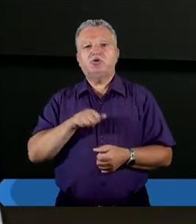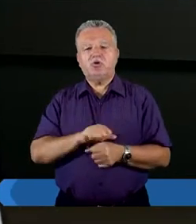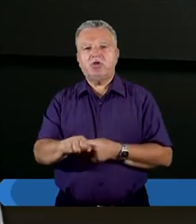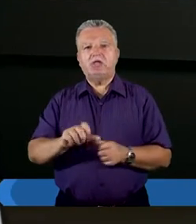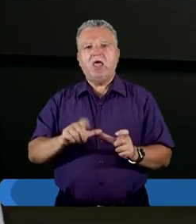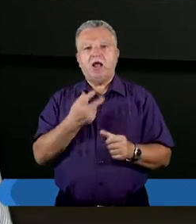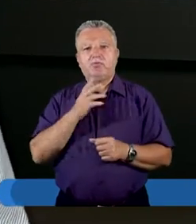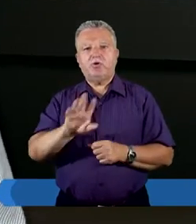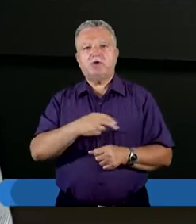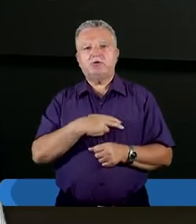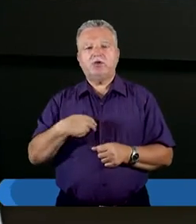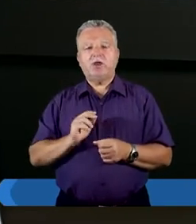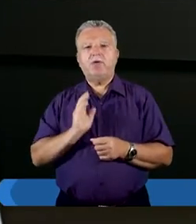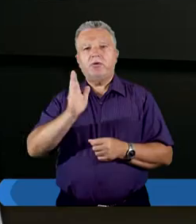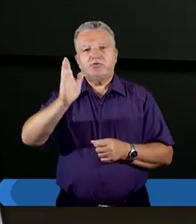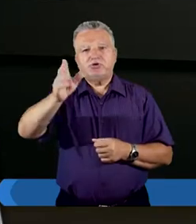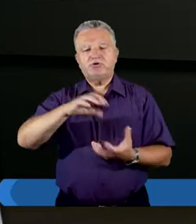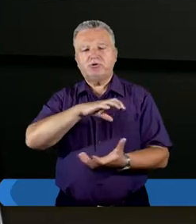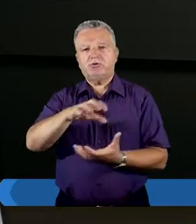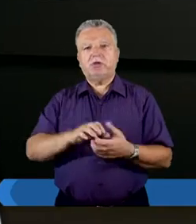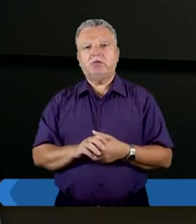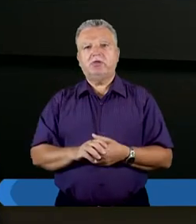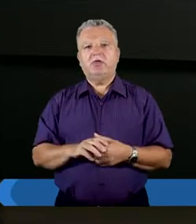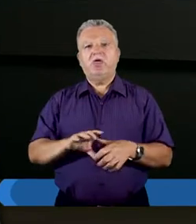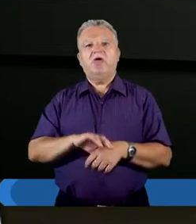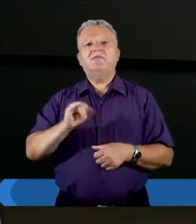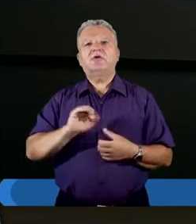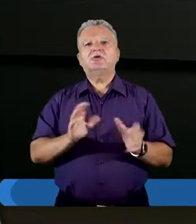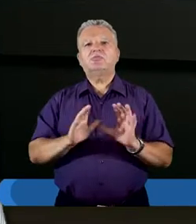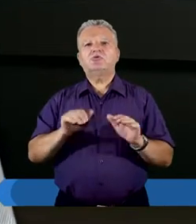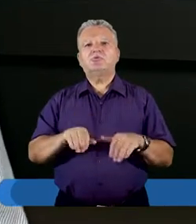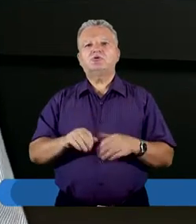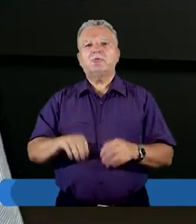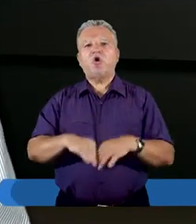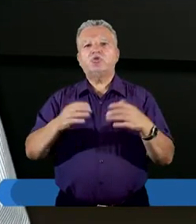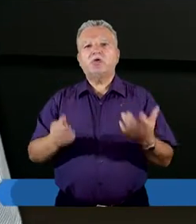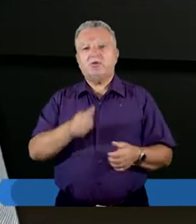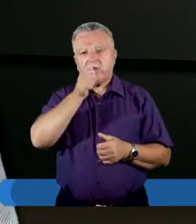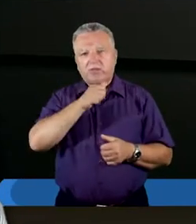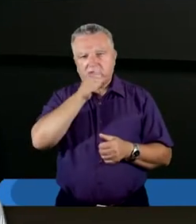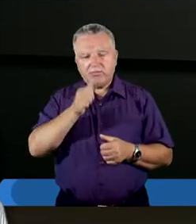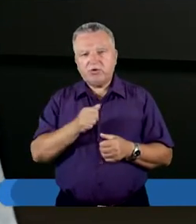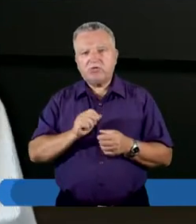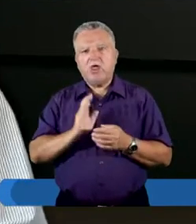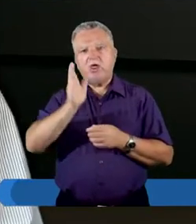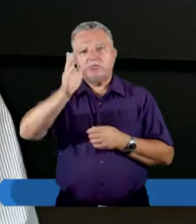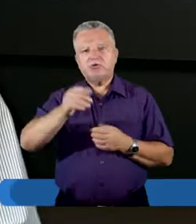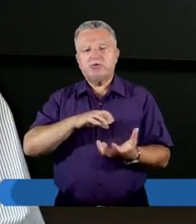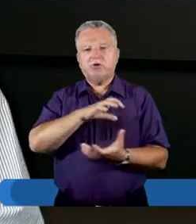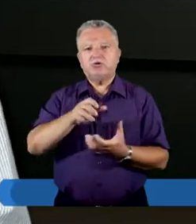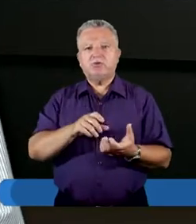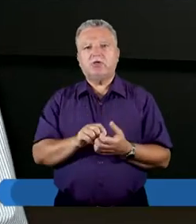ale pokazuje nam ten przyszły świat. W jaki sposób możemy odkrywać tajemnice tego przyszłego świata? Z jednej